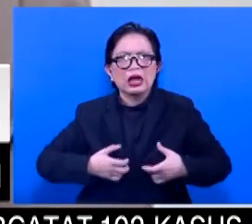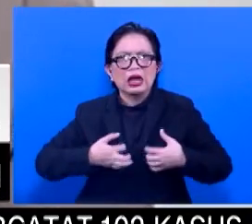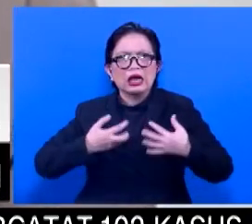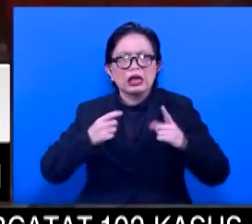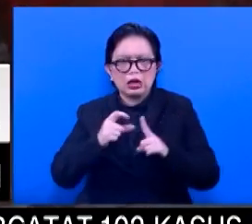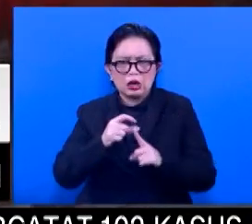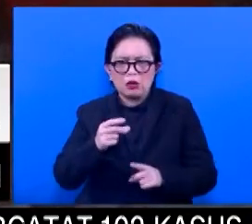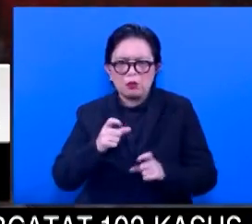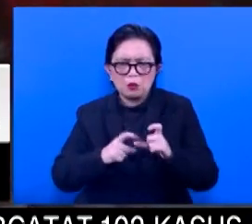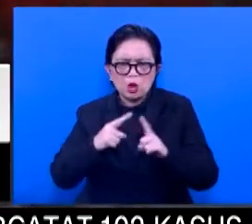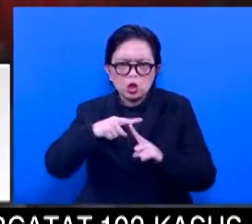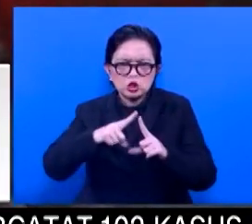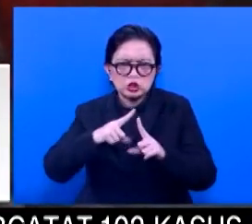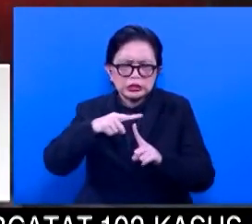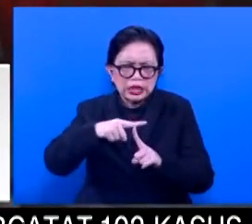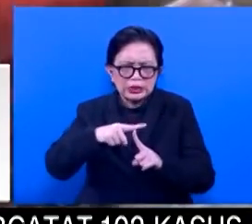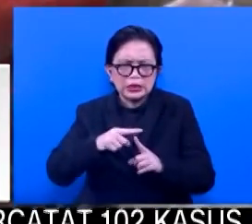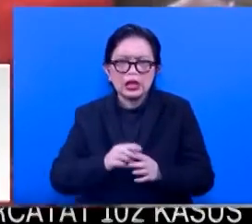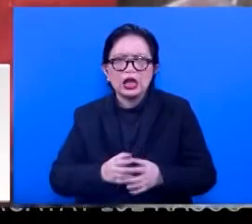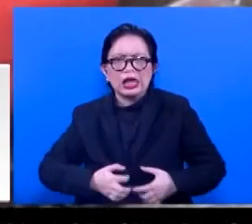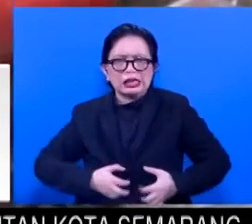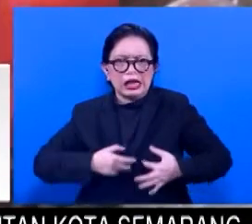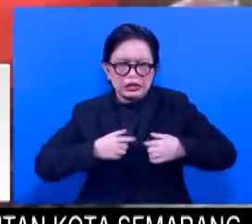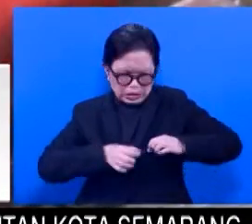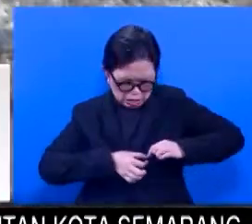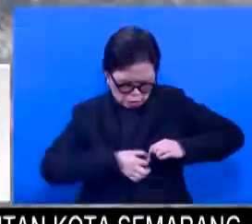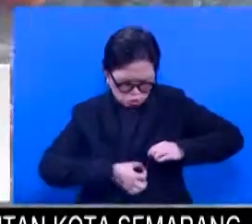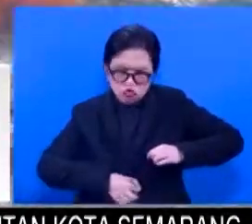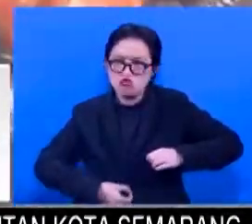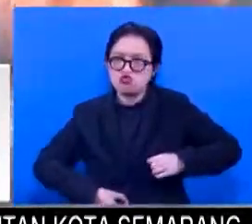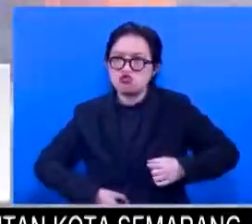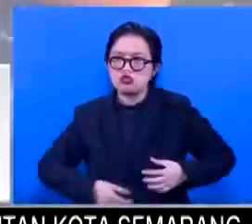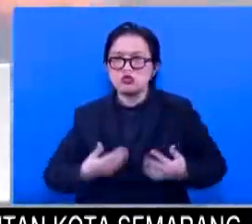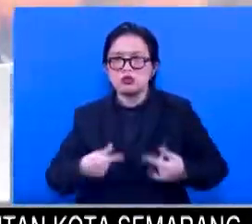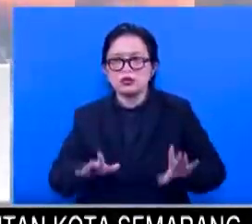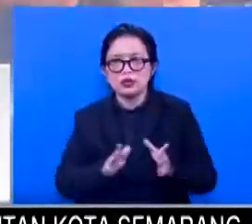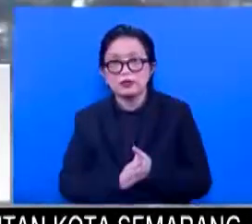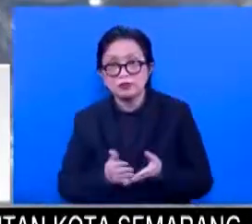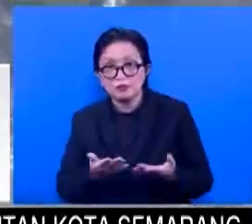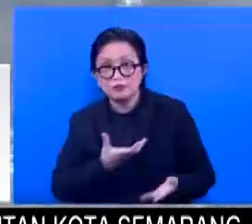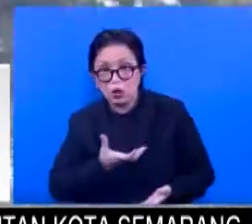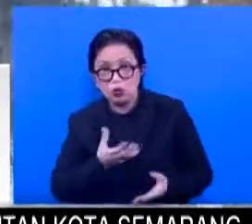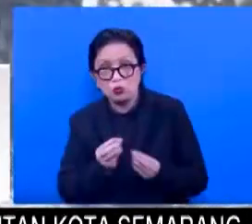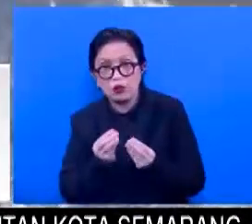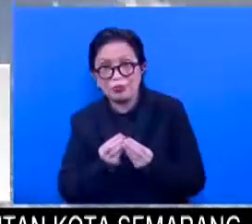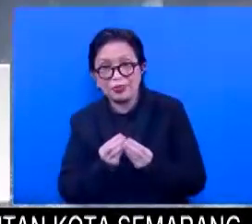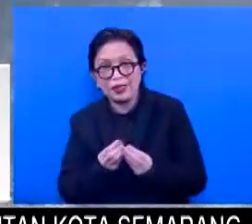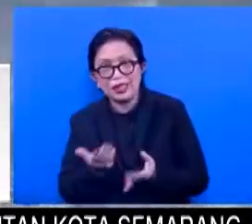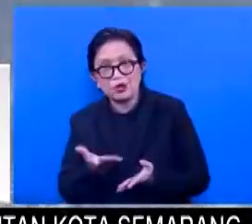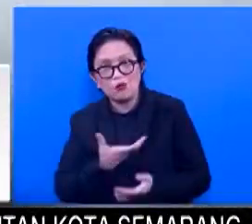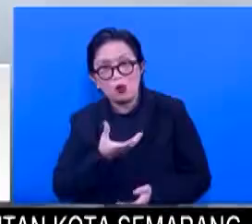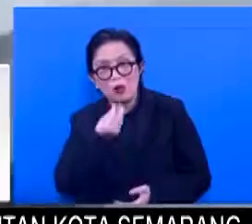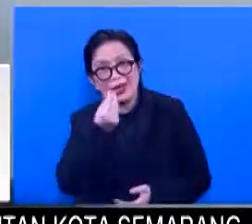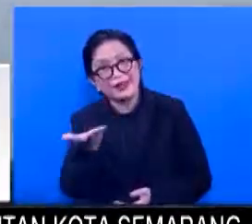usus besar ya. Jadi gimana? Tertarik mau mencoba membuat arang batok kelapa? Atau ingin kulinerannya saja?